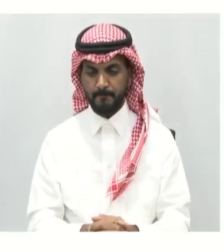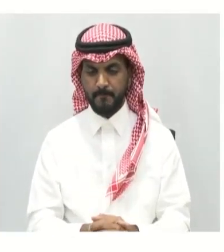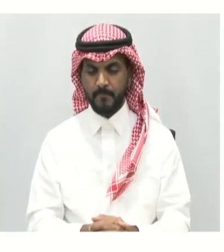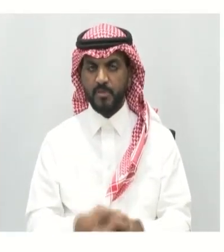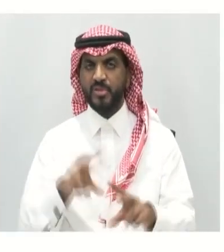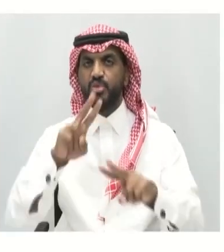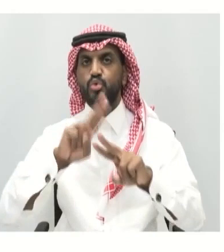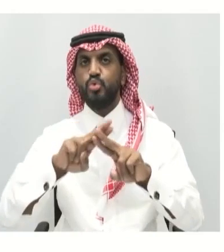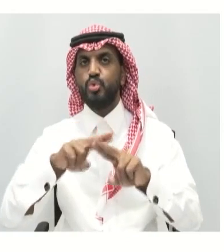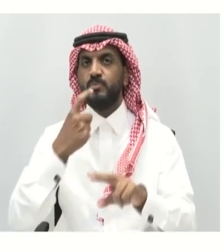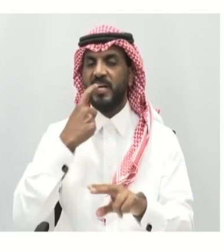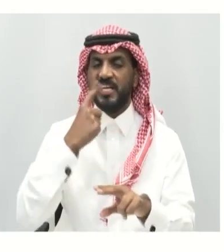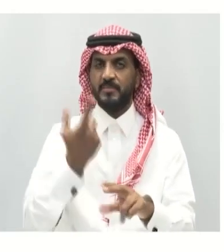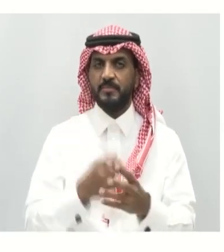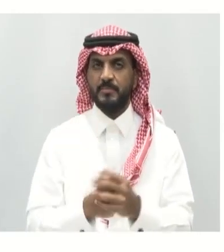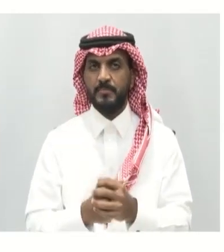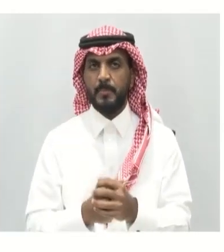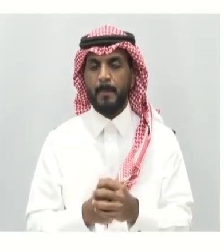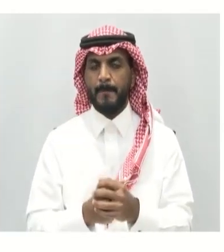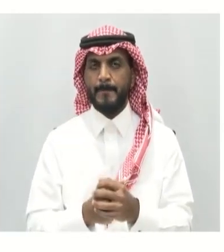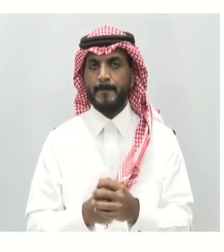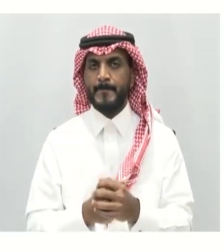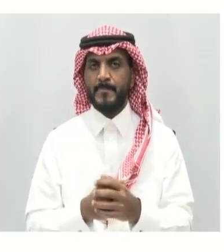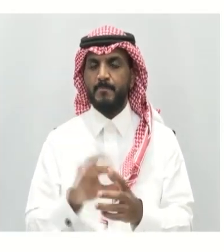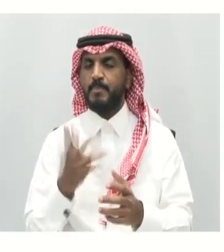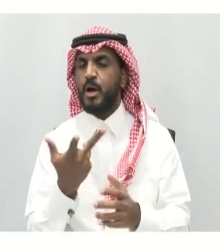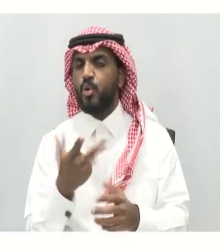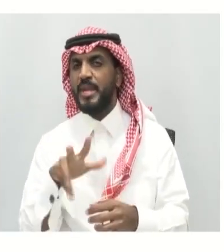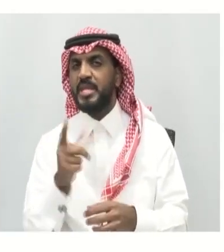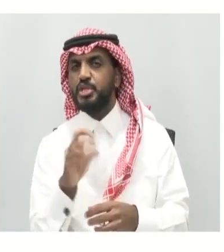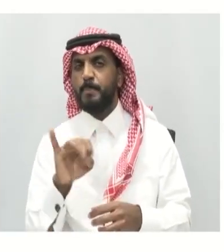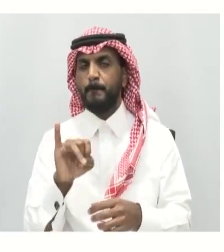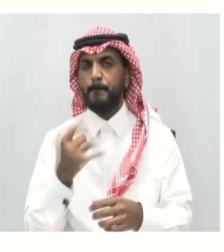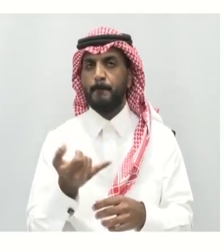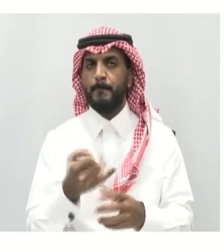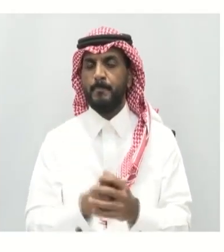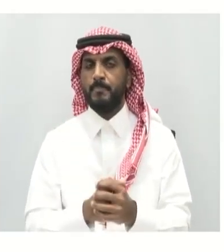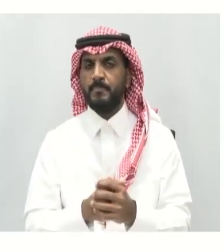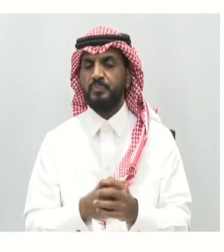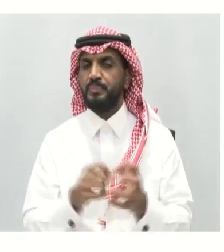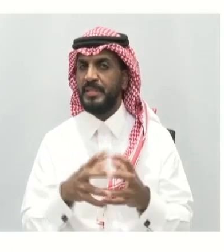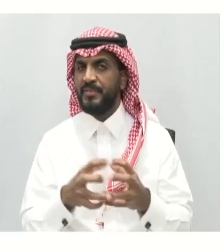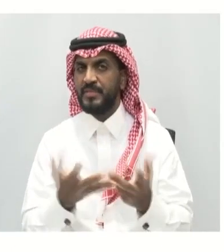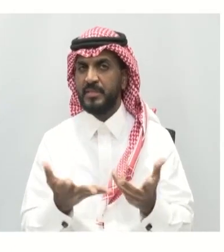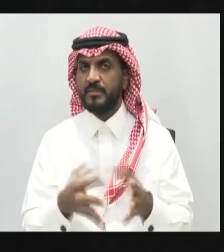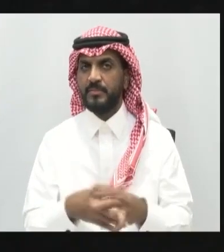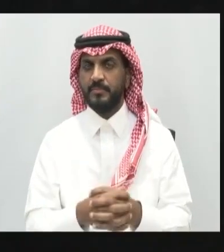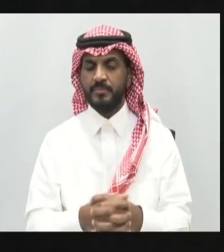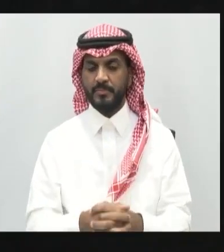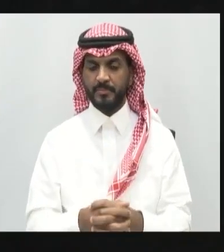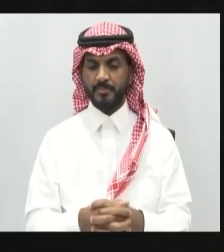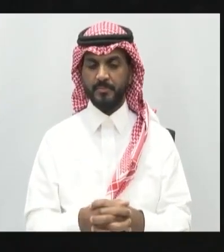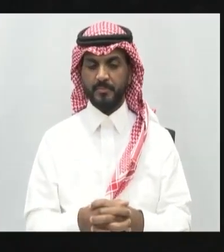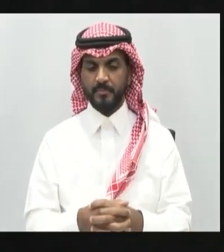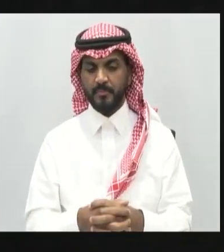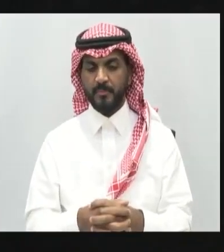نسميها نجوم طيب ما هو النجم لما نقول نجم ماذا نعني